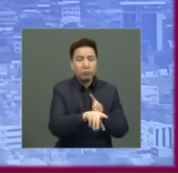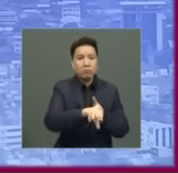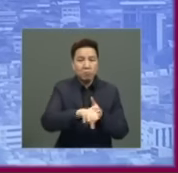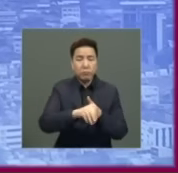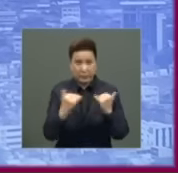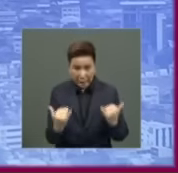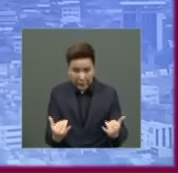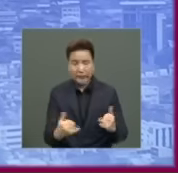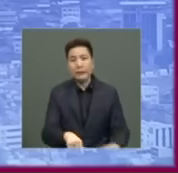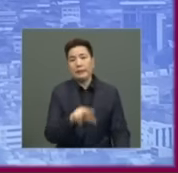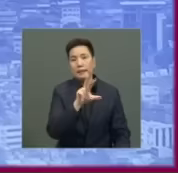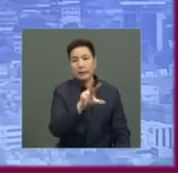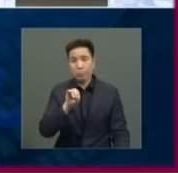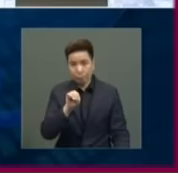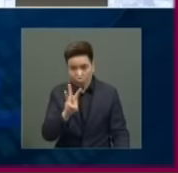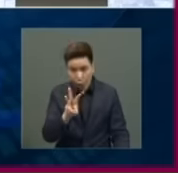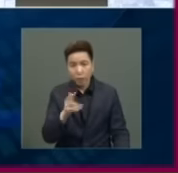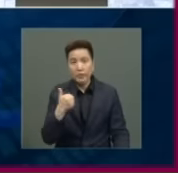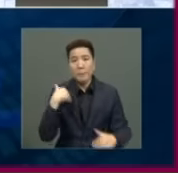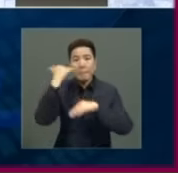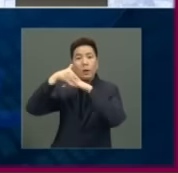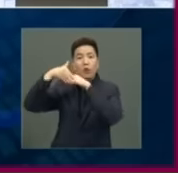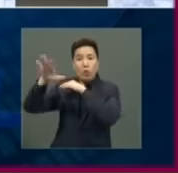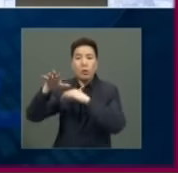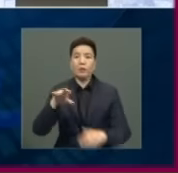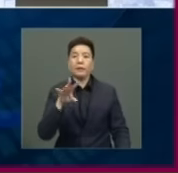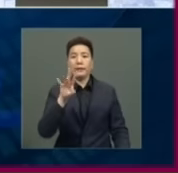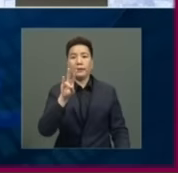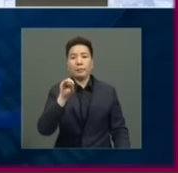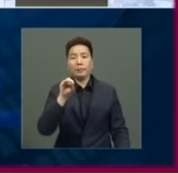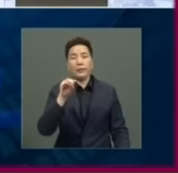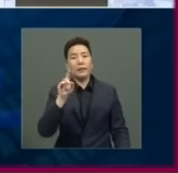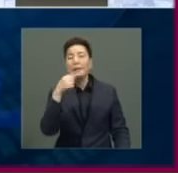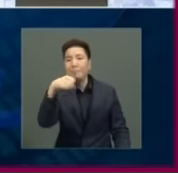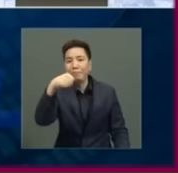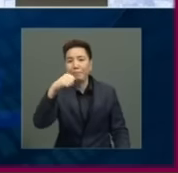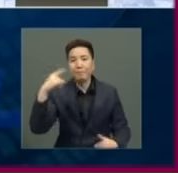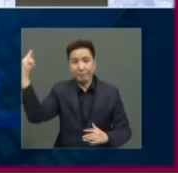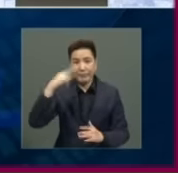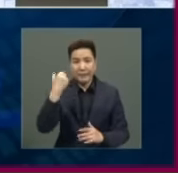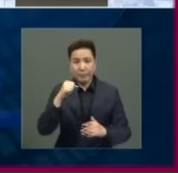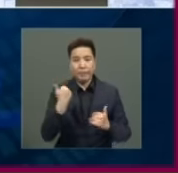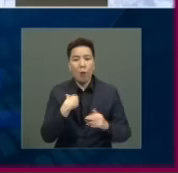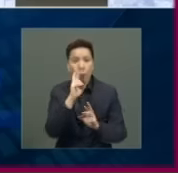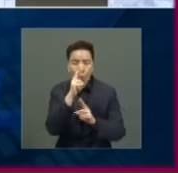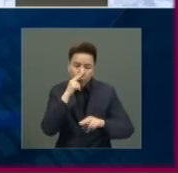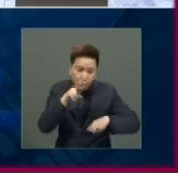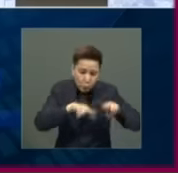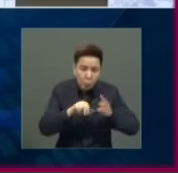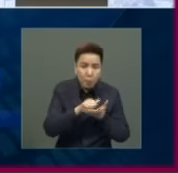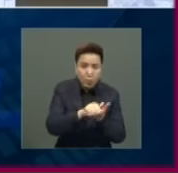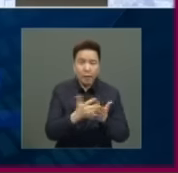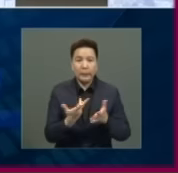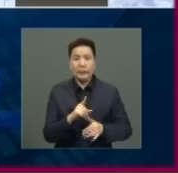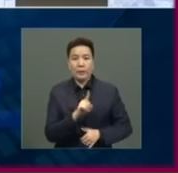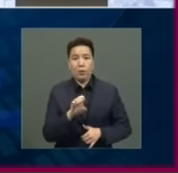านปาร์ตี้วันเกิดนะครับแล้วก็ทำให้พบว่ามีผู้ติดเชื้อเพิ่มรวมแล้ว20กว่าคนด้วยกันนะครับล่าสุดตำรวจท้องที่สน.ทุ่งม